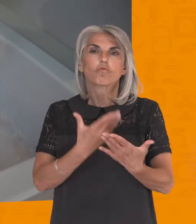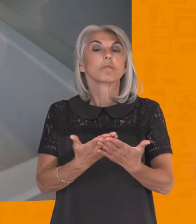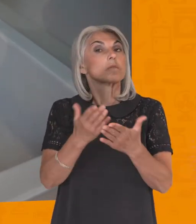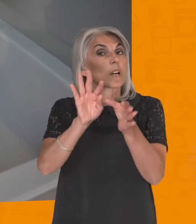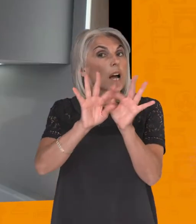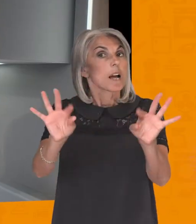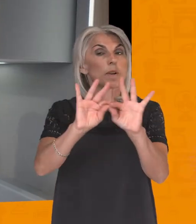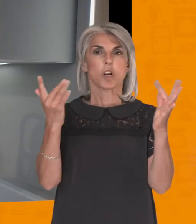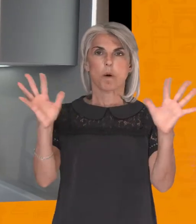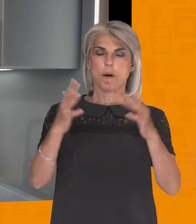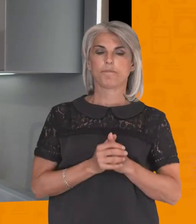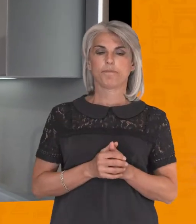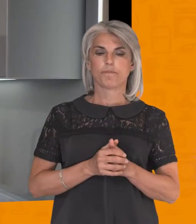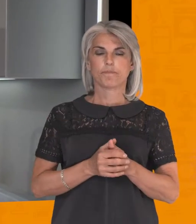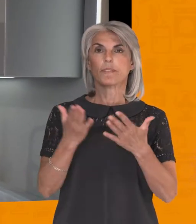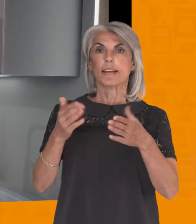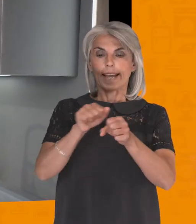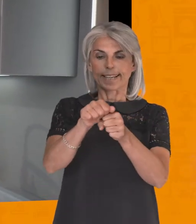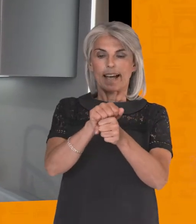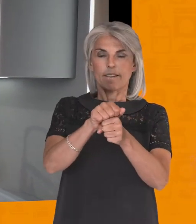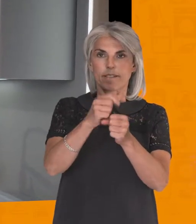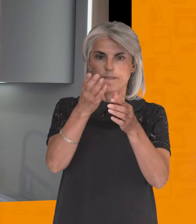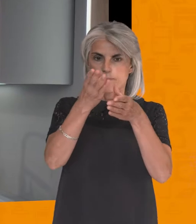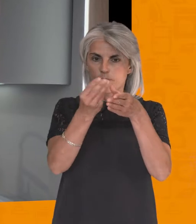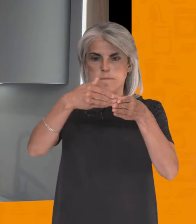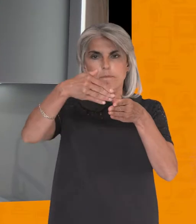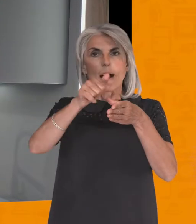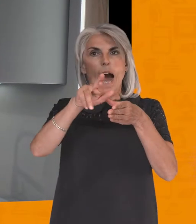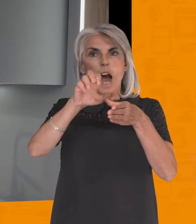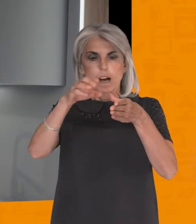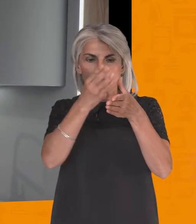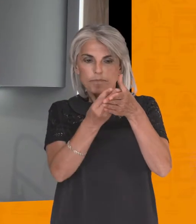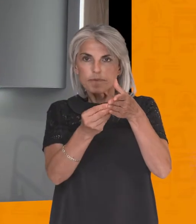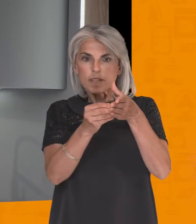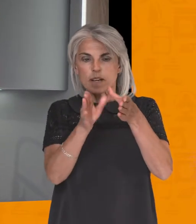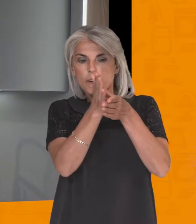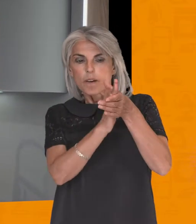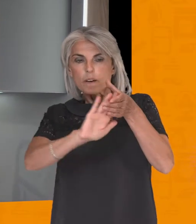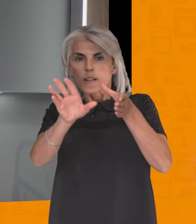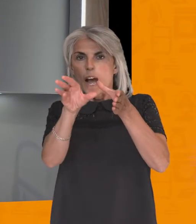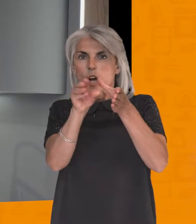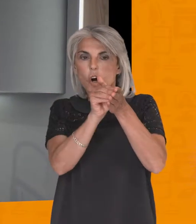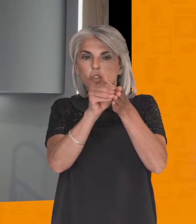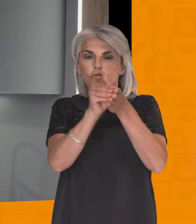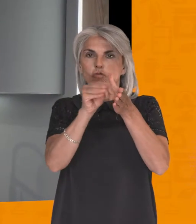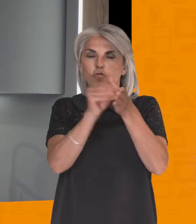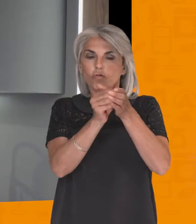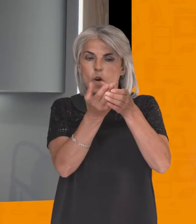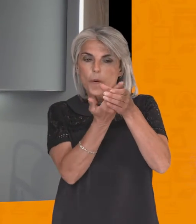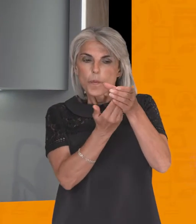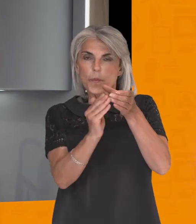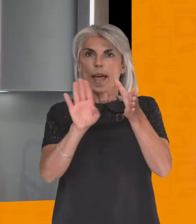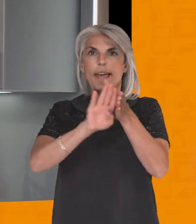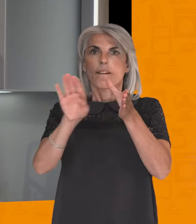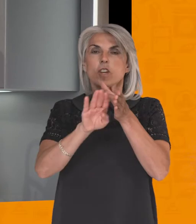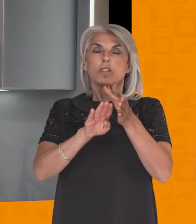Alors, je m'explique. En fait, le café, le marc de café, va en fait s'accrocher légèrement à vos tuyaux et va